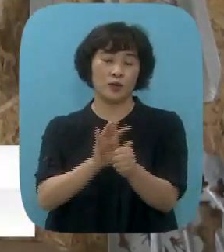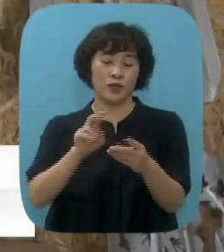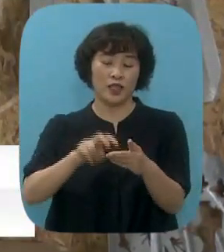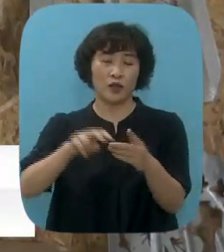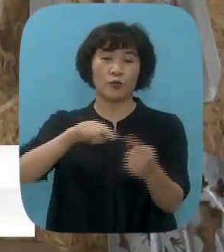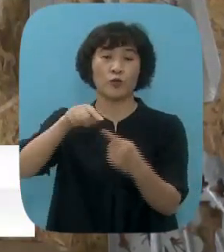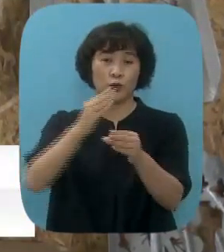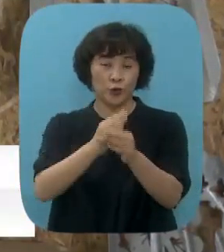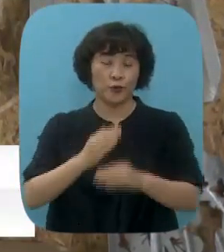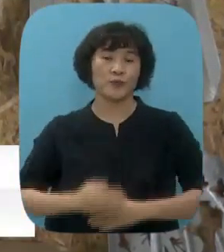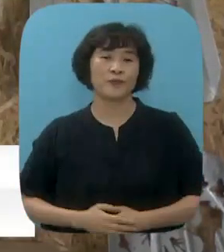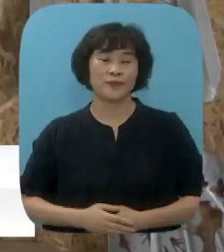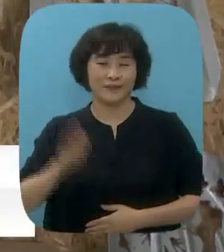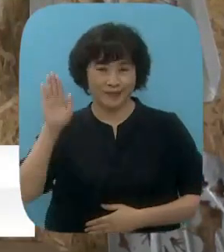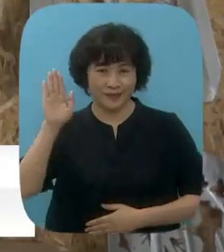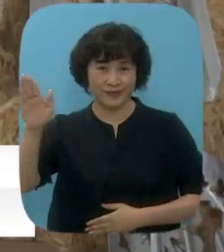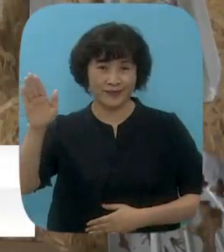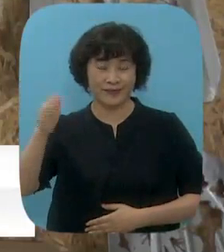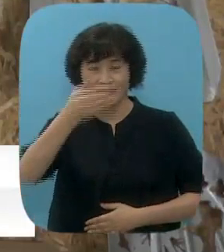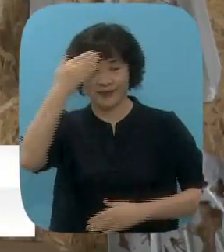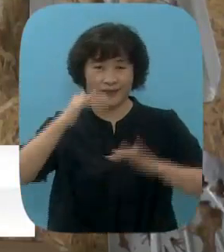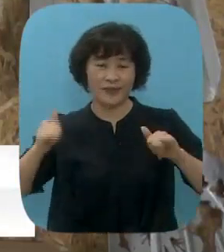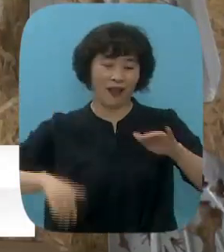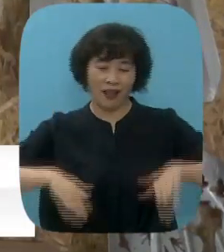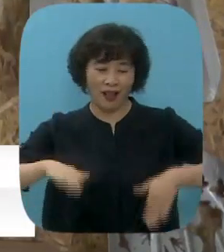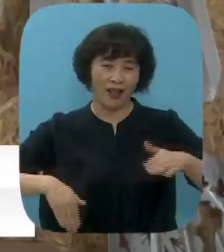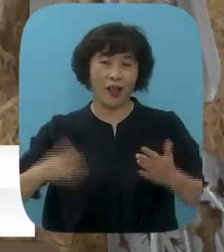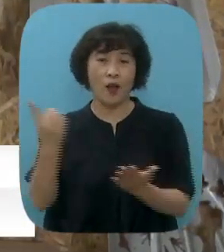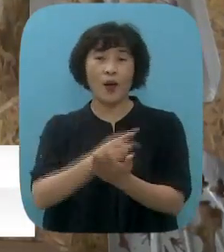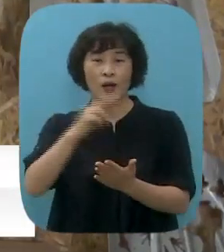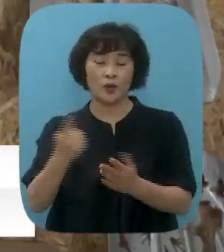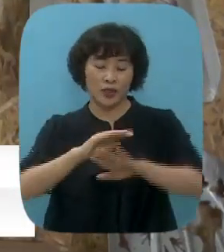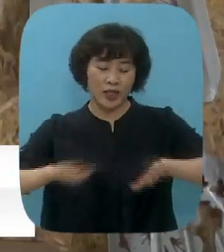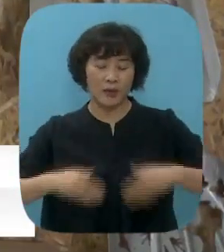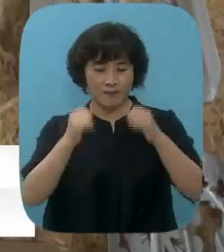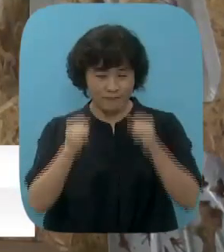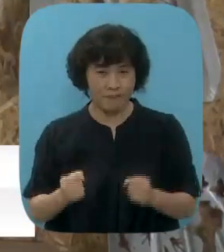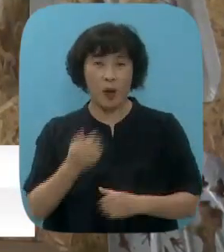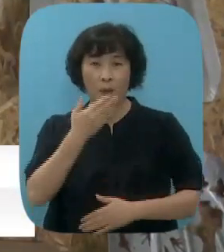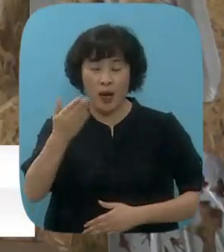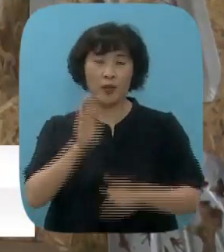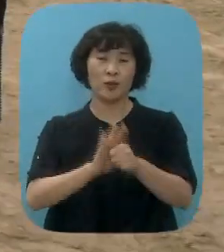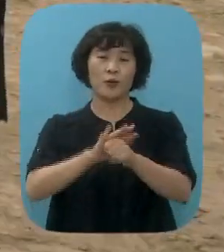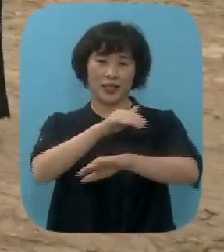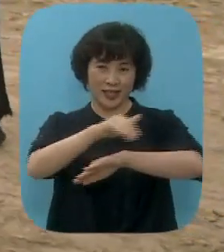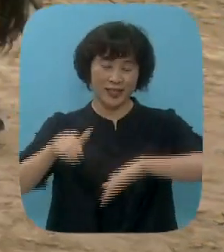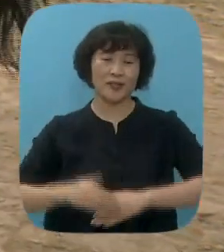종합센터를 운영하고 있습니다. 앞으로도 청년이 빈손으로 내려와도 도내에 정착하는 데 어려움이 없도록